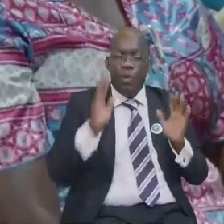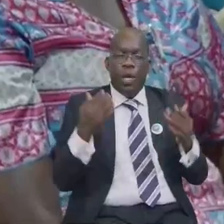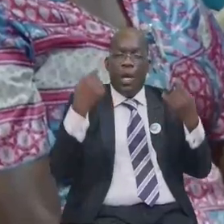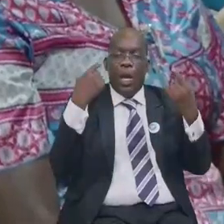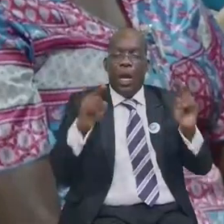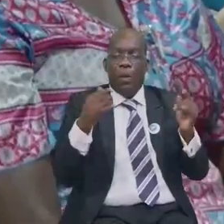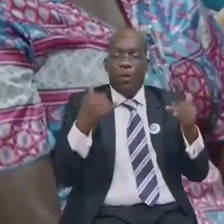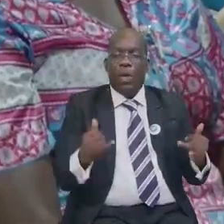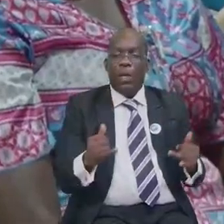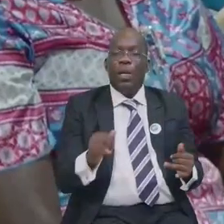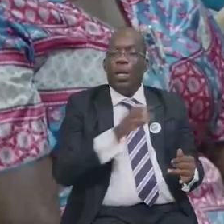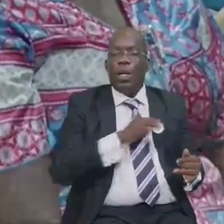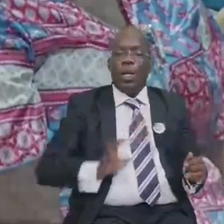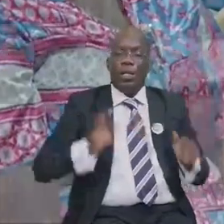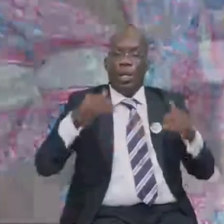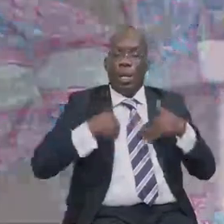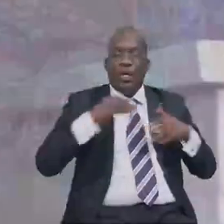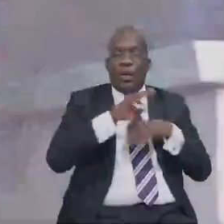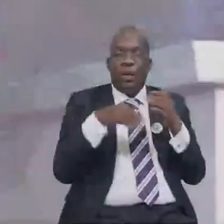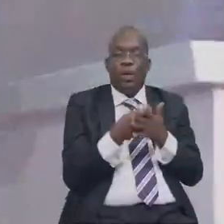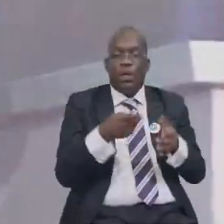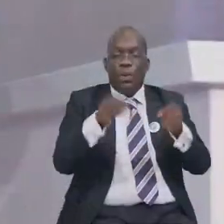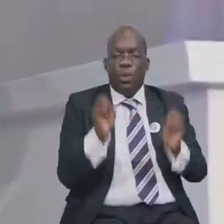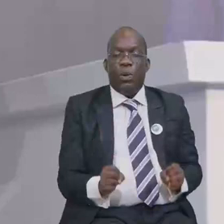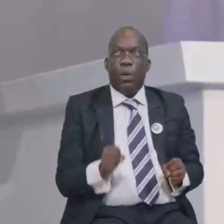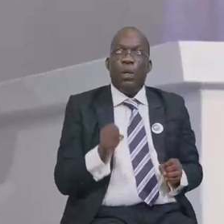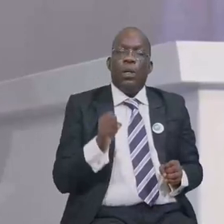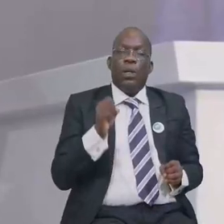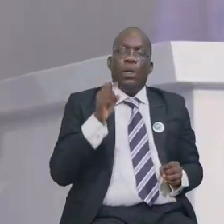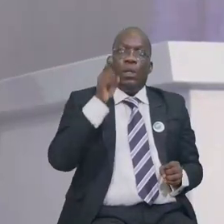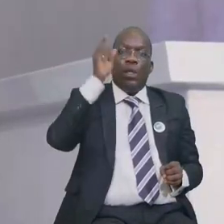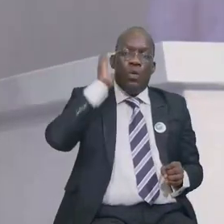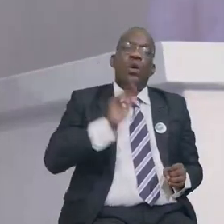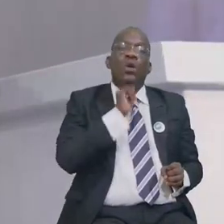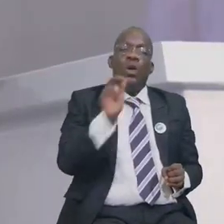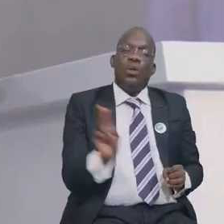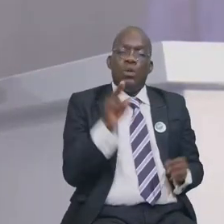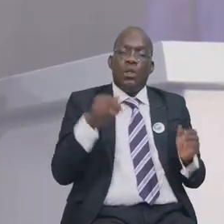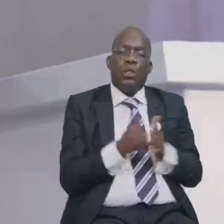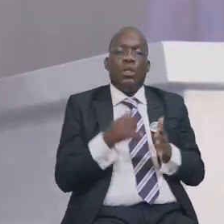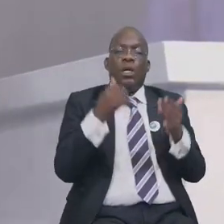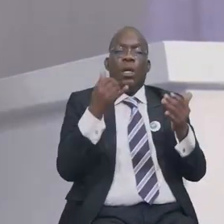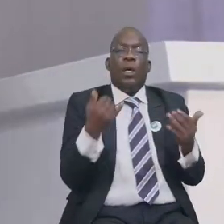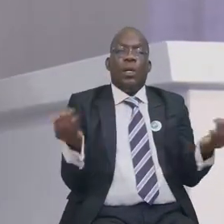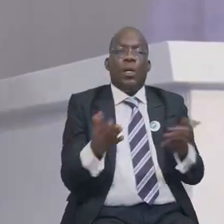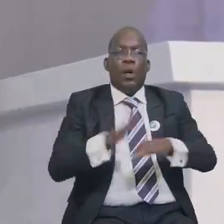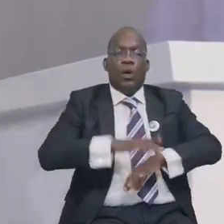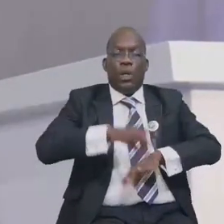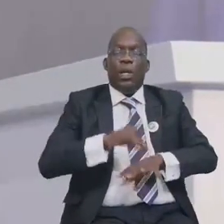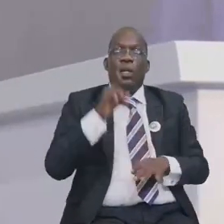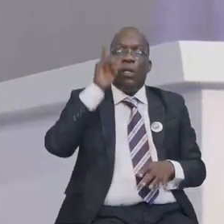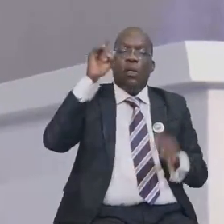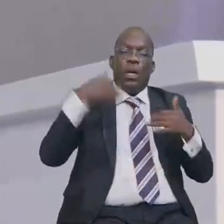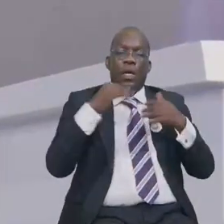Christ a toute la puissance. Il ne va pas l'utiliser directement ici sur la terre. Il a toute la puissance sur la terre.